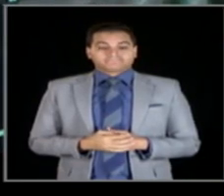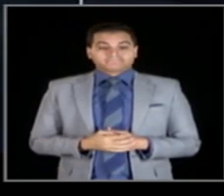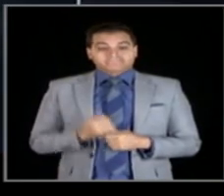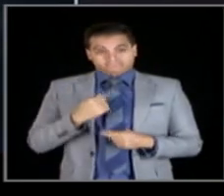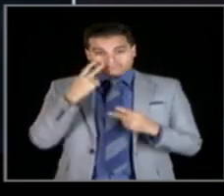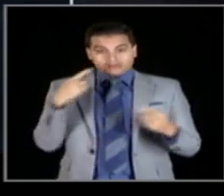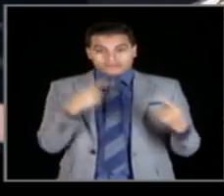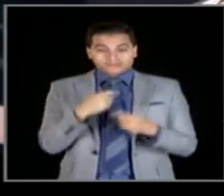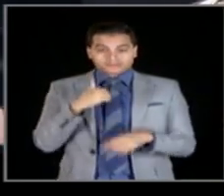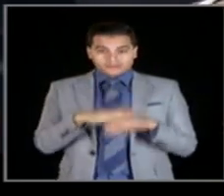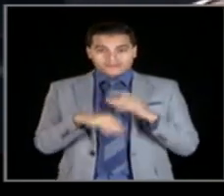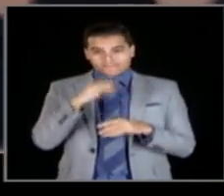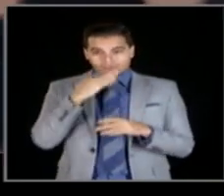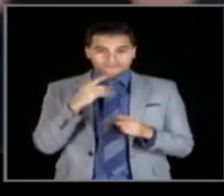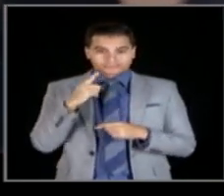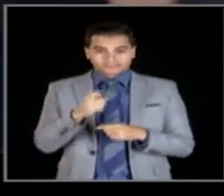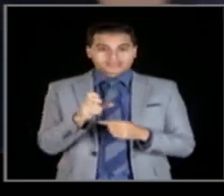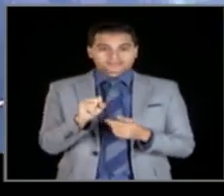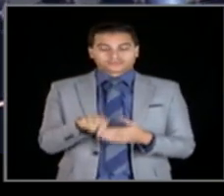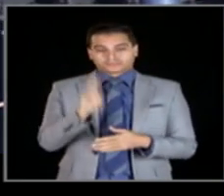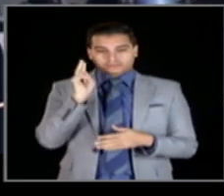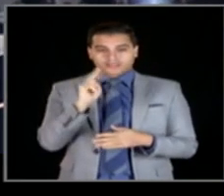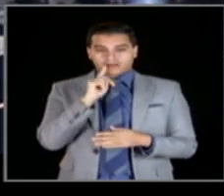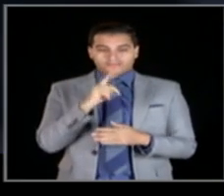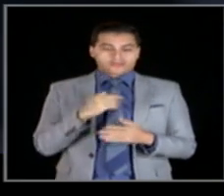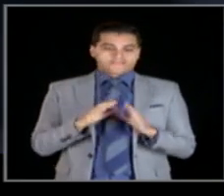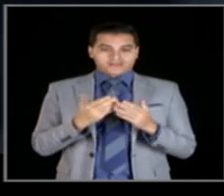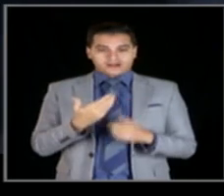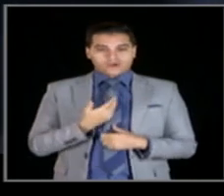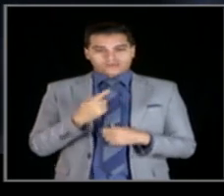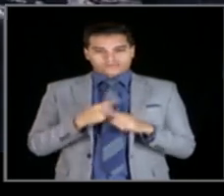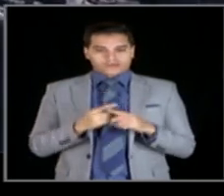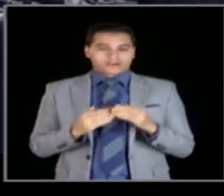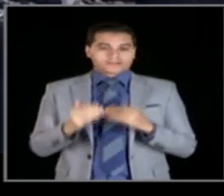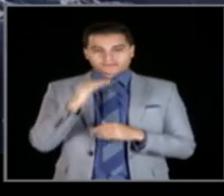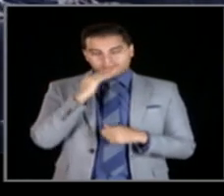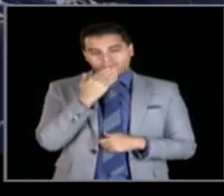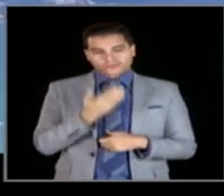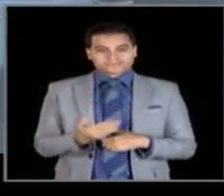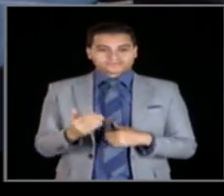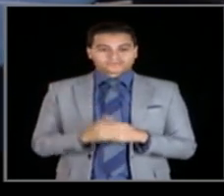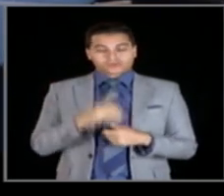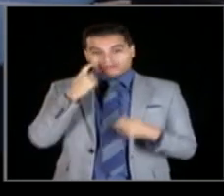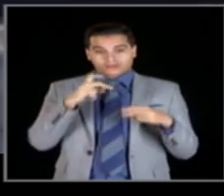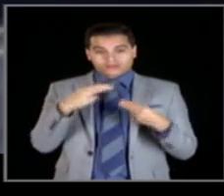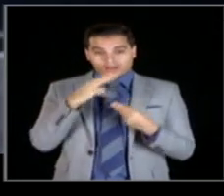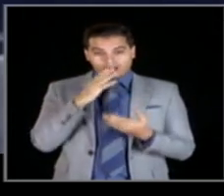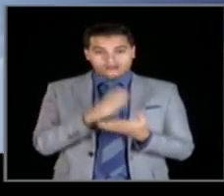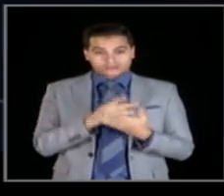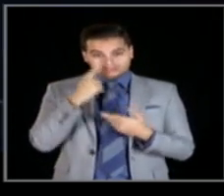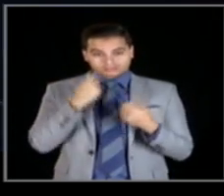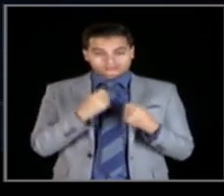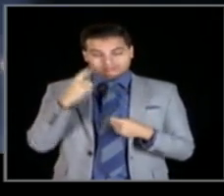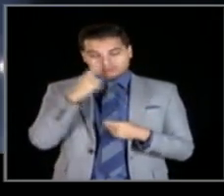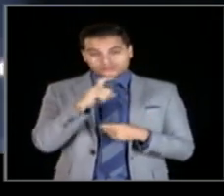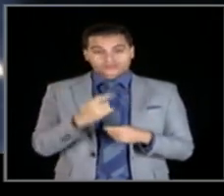في ضربات الجزاء عرفت اجيب جون رجعني ب 25 نقطه ثانيه للفريق وتقدمنا بيهم شويه. تحت الضغط، هي بجد تحت الضغط، كان في